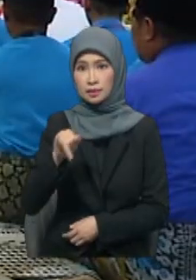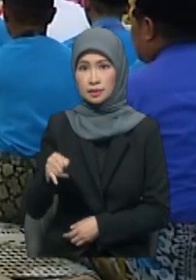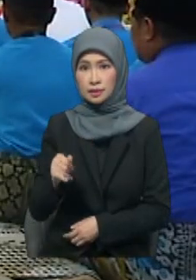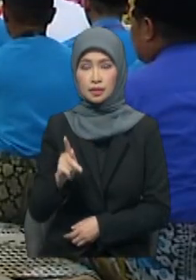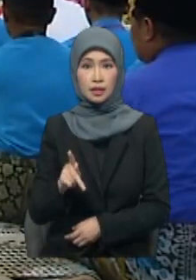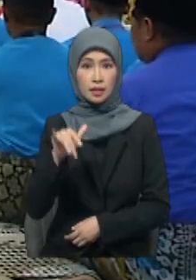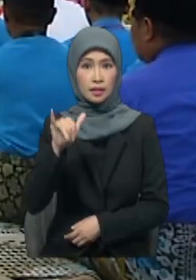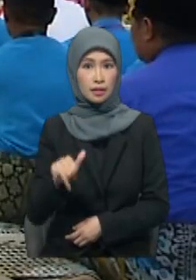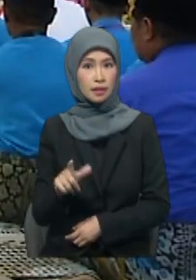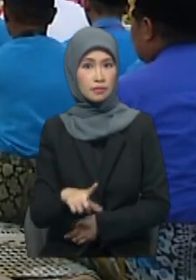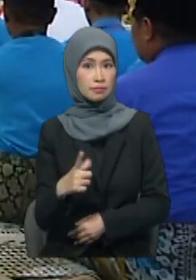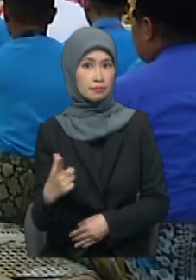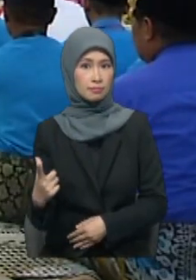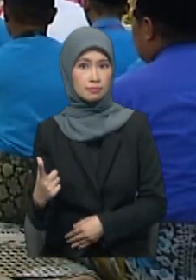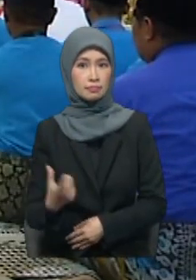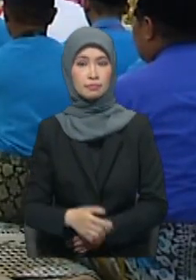yang